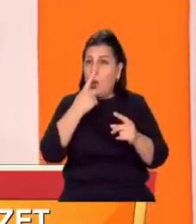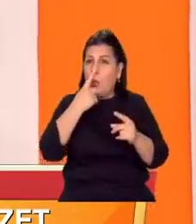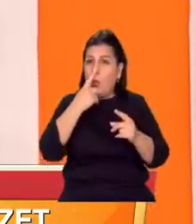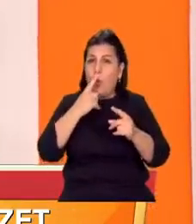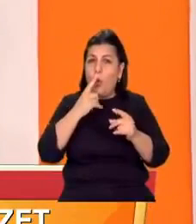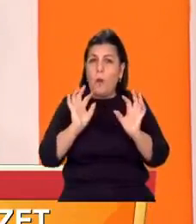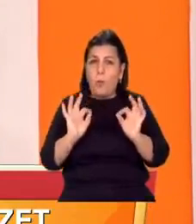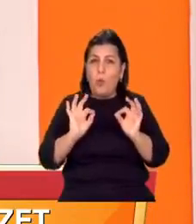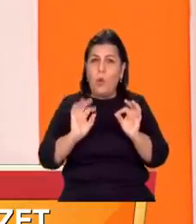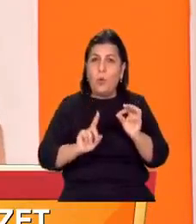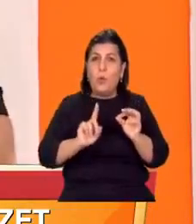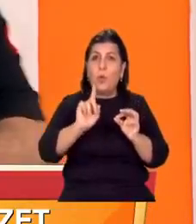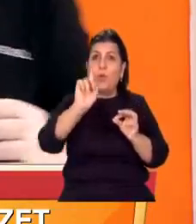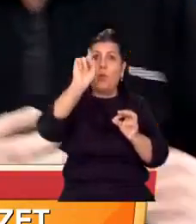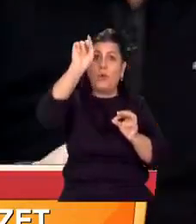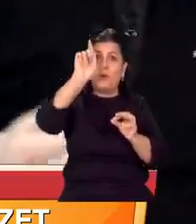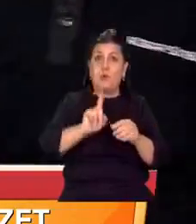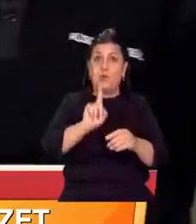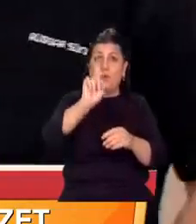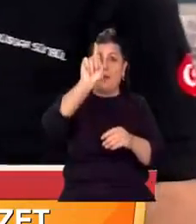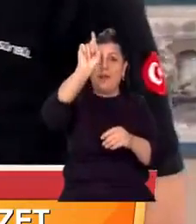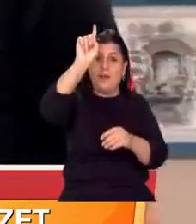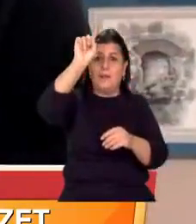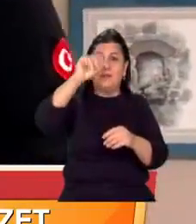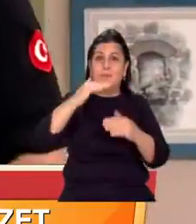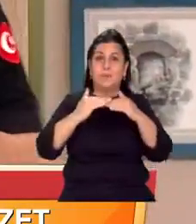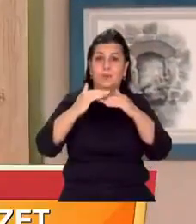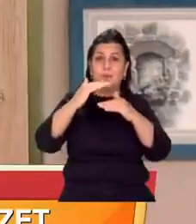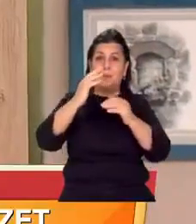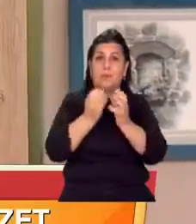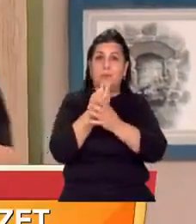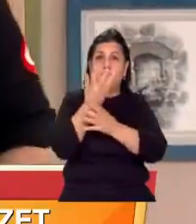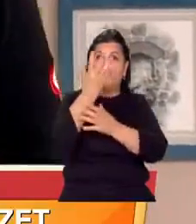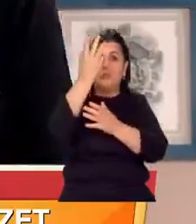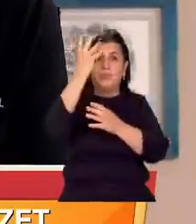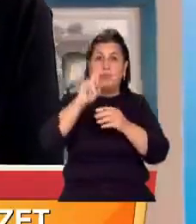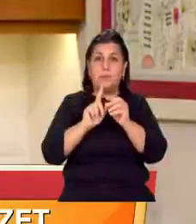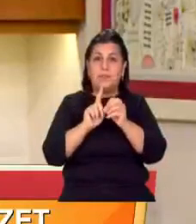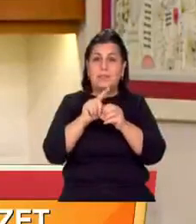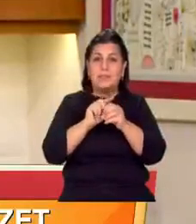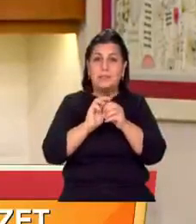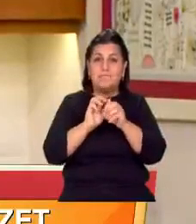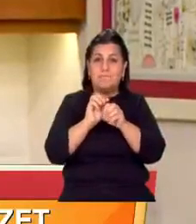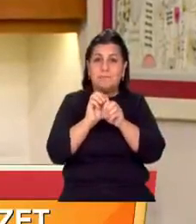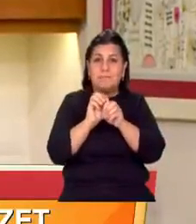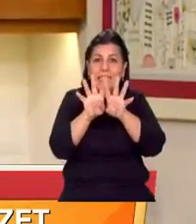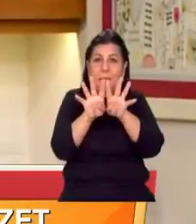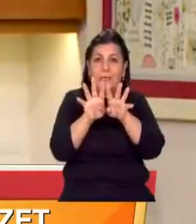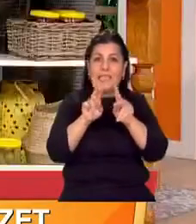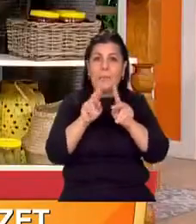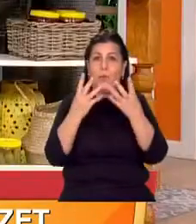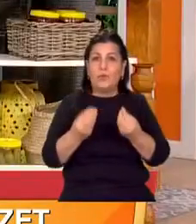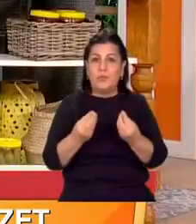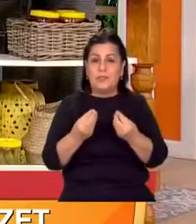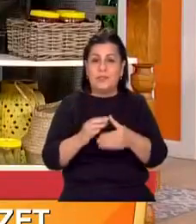kokusuyla beraber böyle yukarıda çok Ondan sonra etlerimizi arada bir kirpi modeli gibi şimdi köftemizi şöyle Ben bir tane